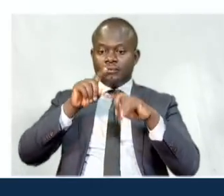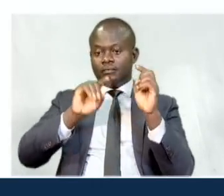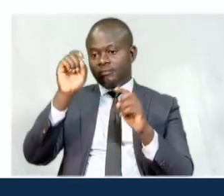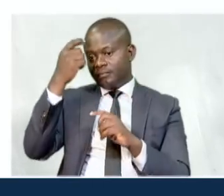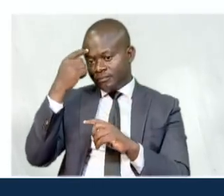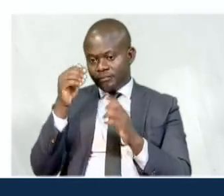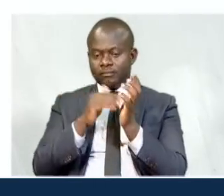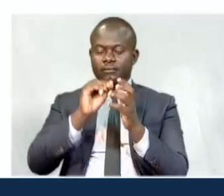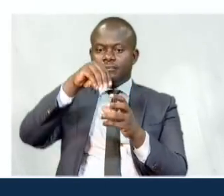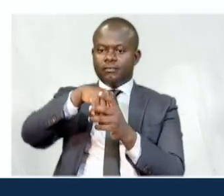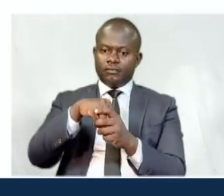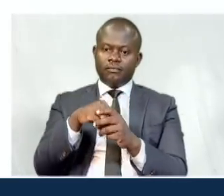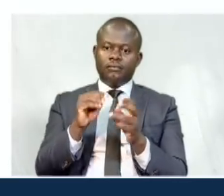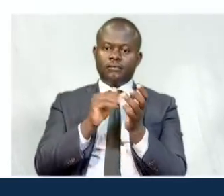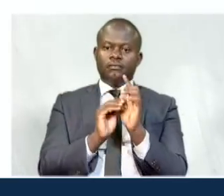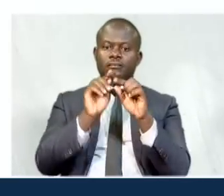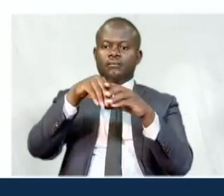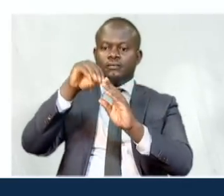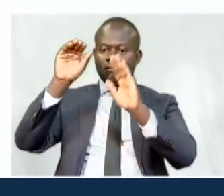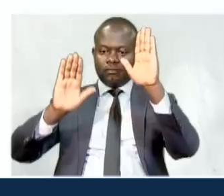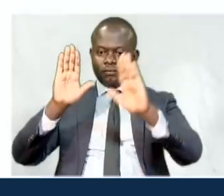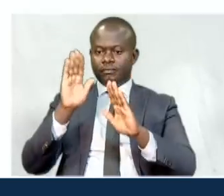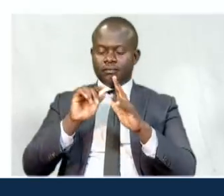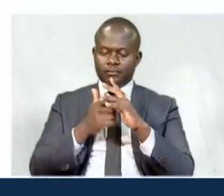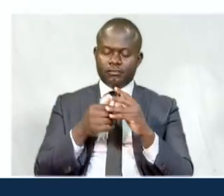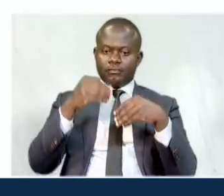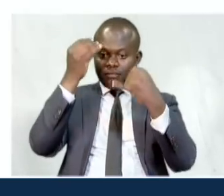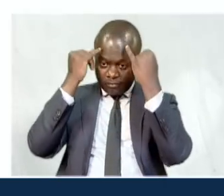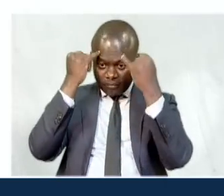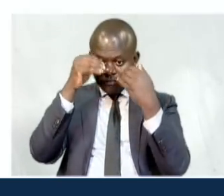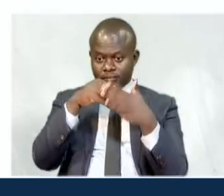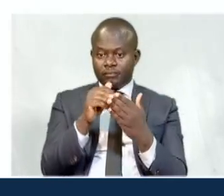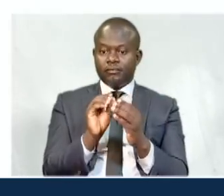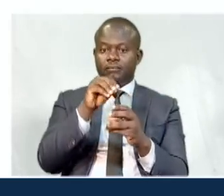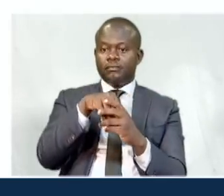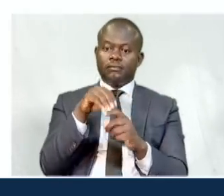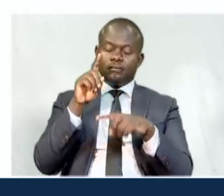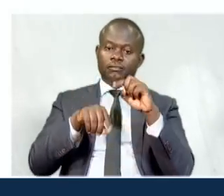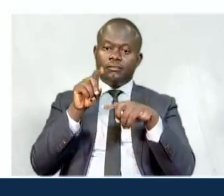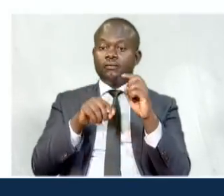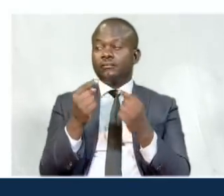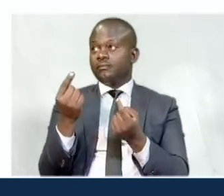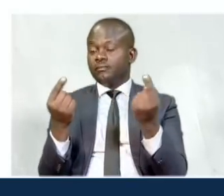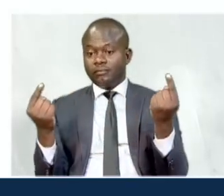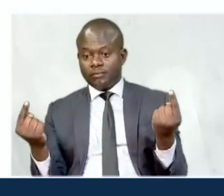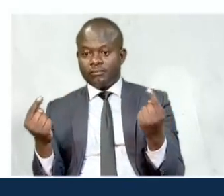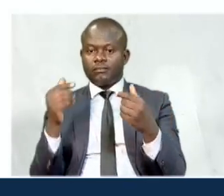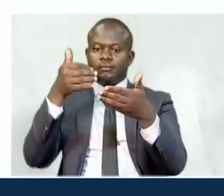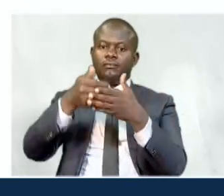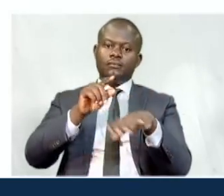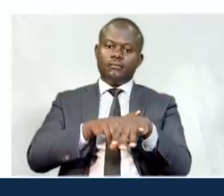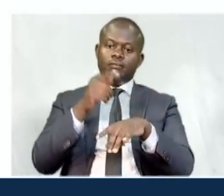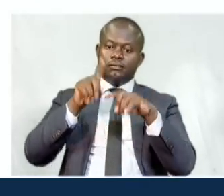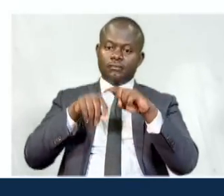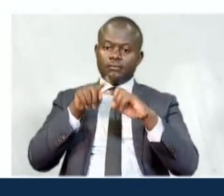leta barabyitabira bakagiramo uruhare, kuva ku gutanga ibitekerezo mu bijya muri politiki y'iniyi, kugera igihe cyo